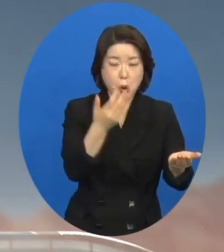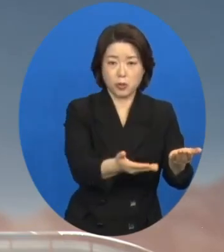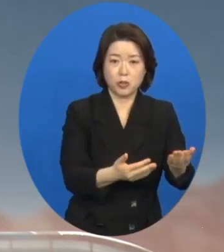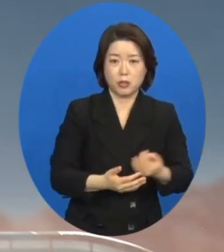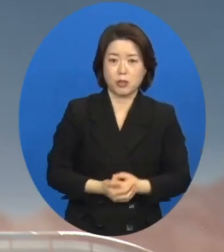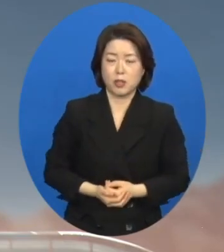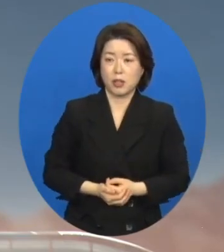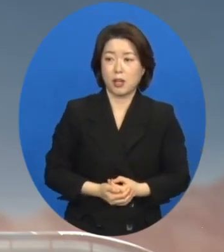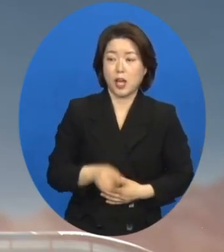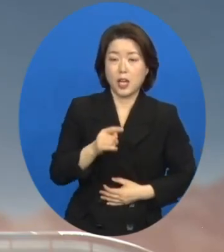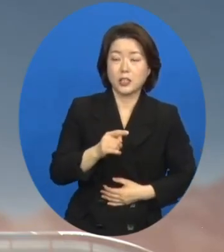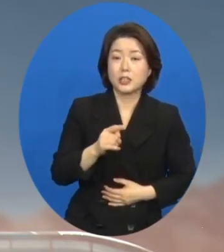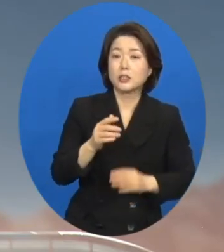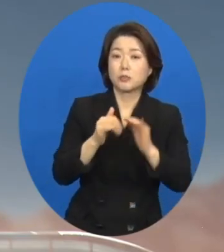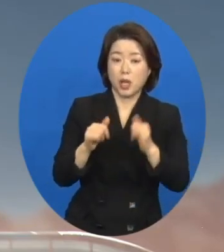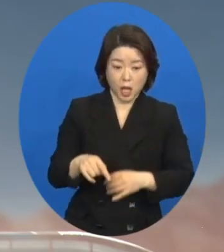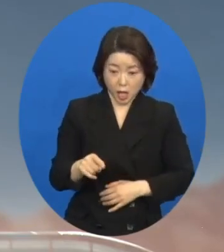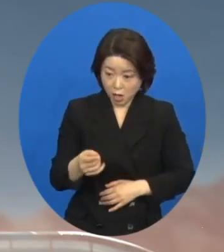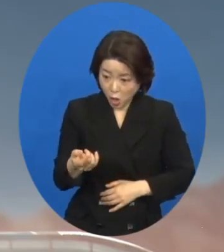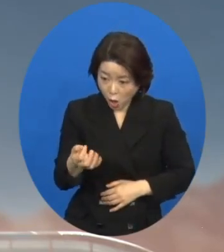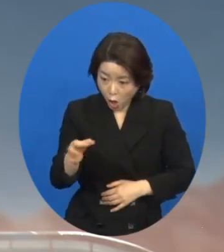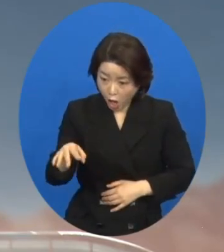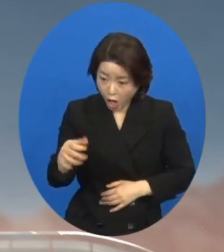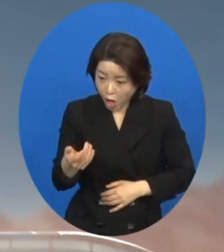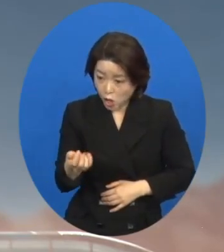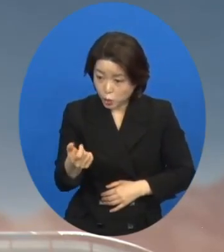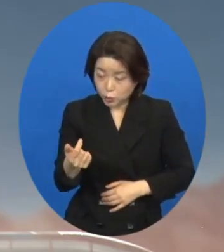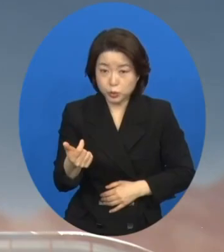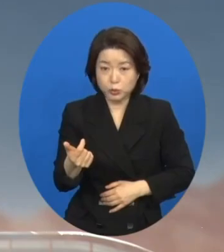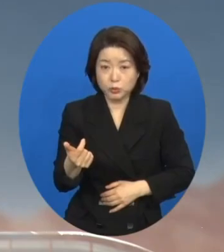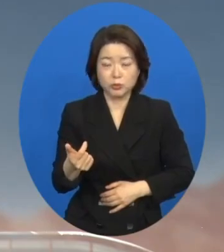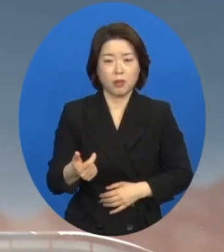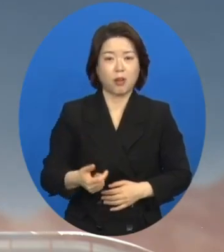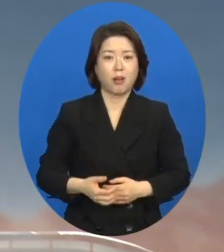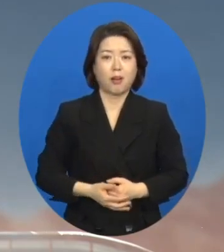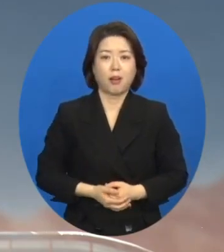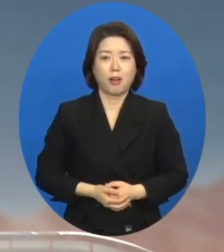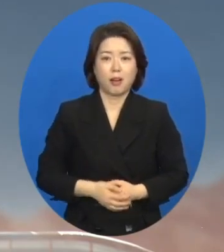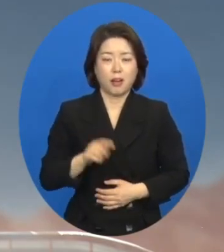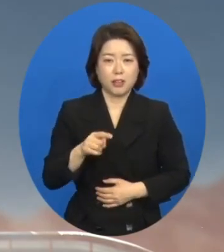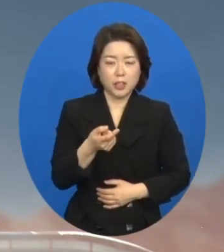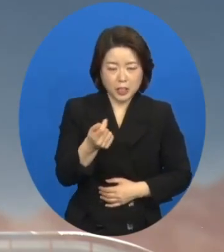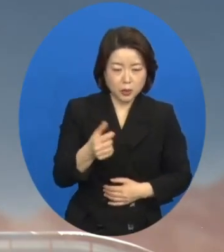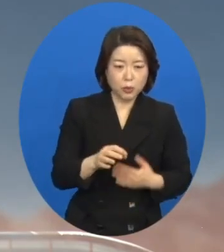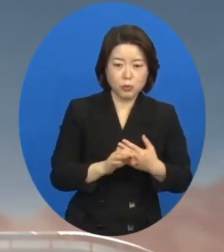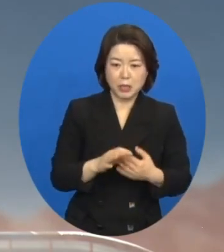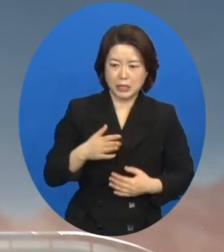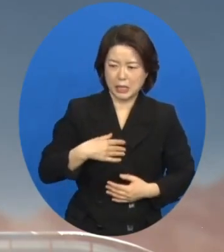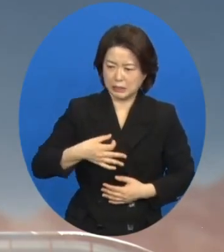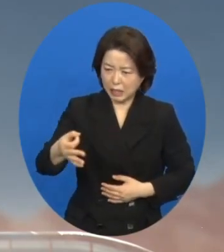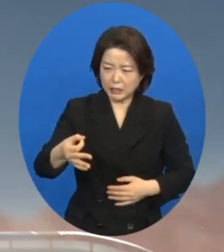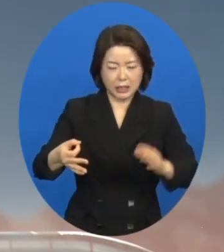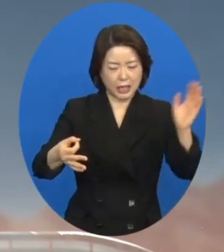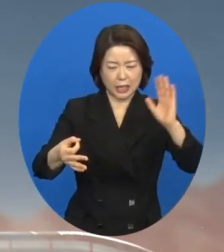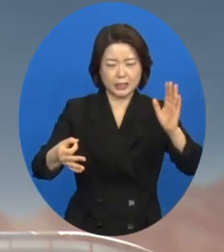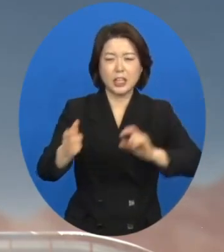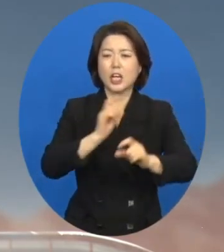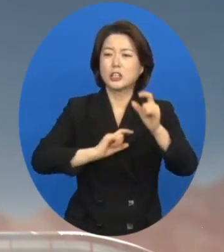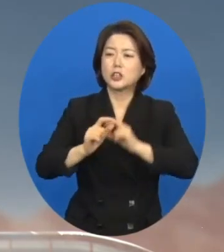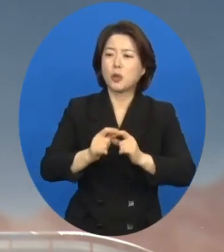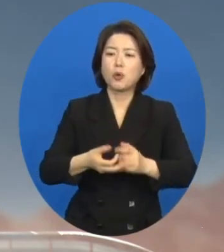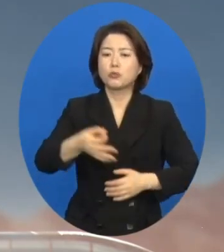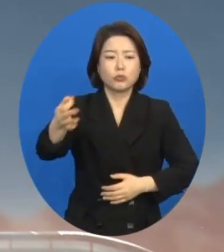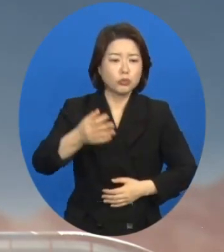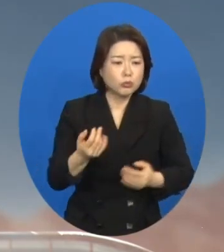근데 그분이 또 그러는 거예요. 이것밖에 안 되나? 그러면서 아 그렇게 적으면 내나 마나지 좀 더 많이 낼 수 있는